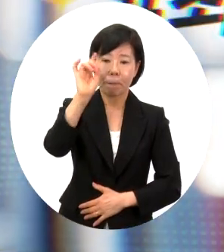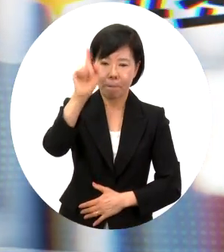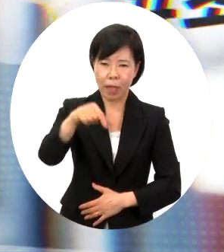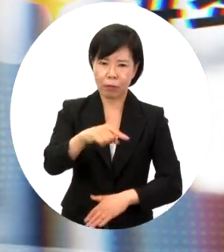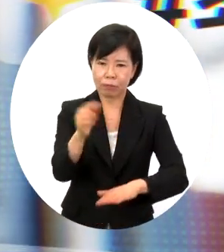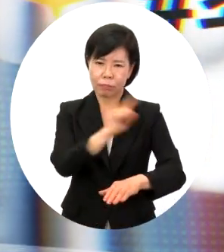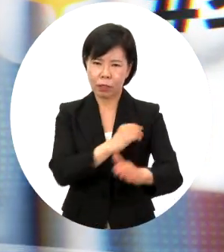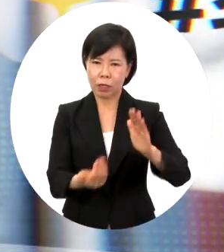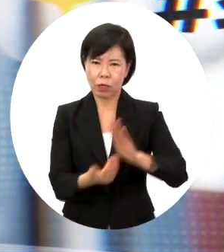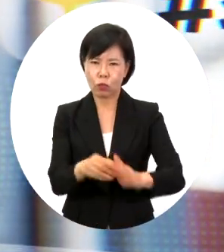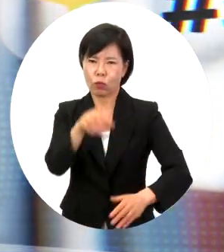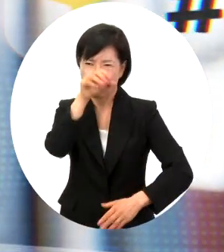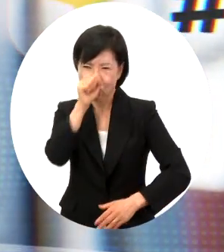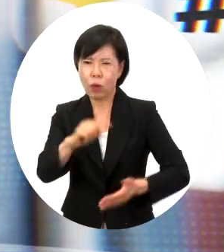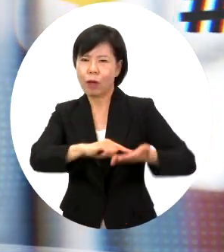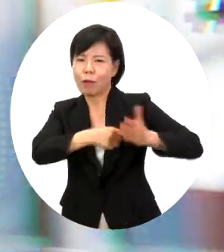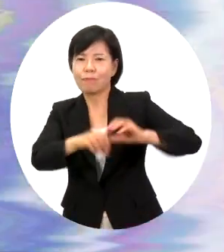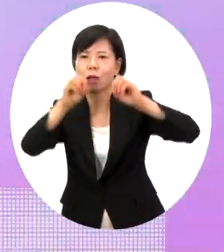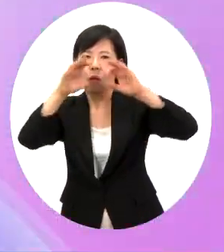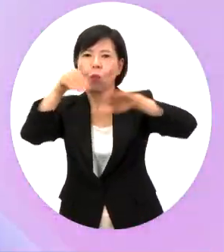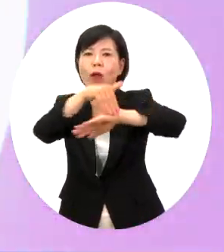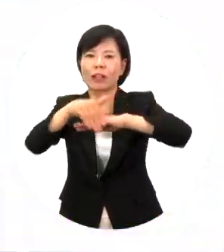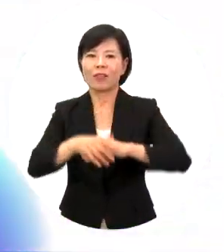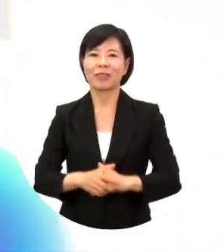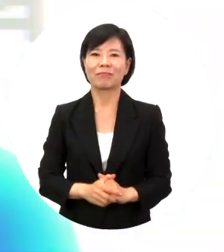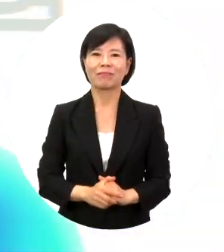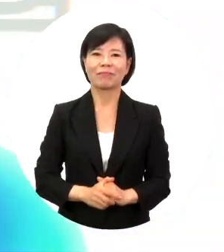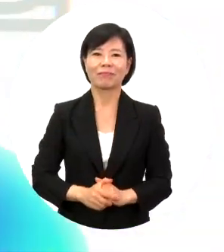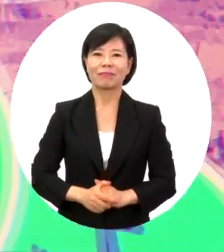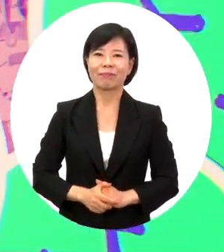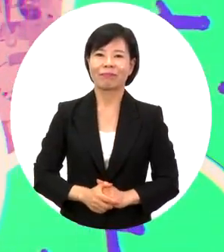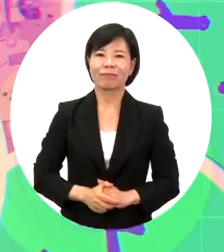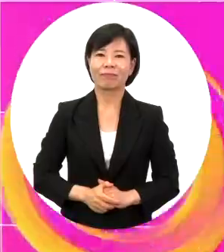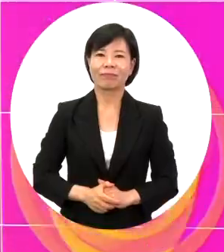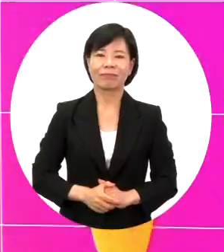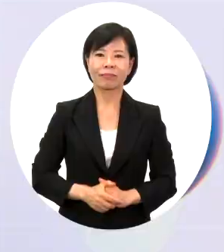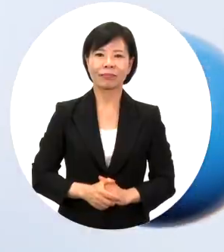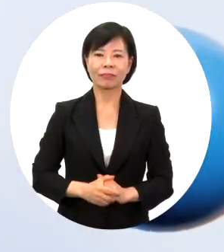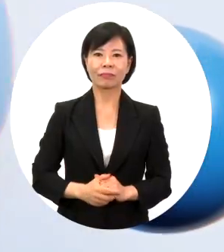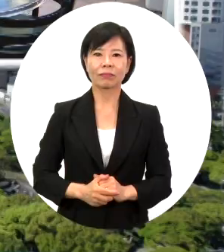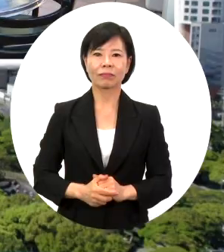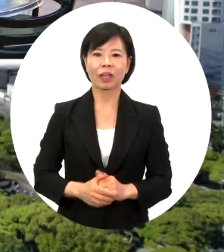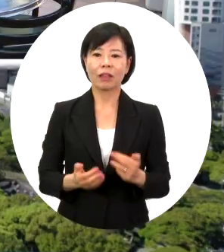최적지 제주의 개최 당위성 등을 알리는 데 총력을 기울일 예정입니다.